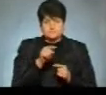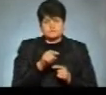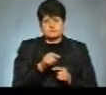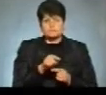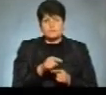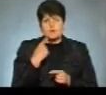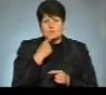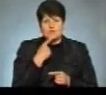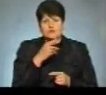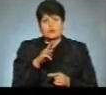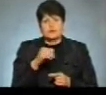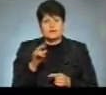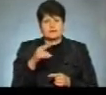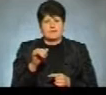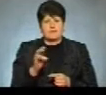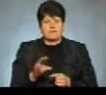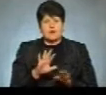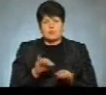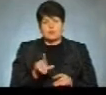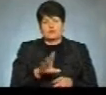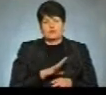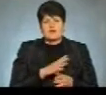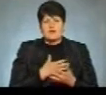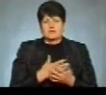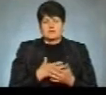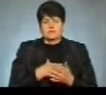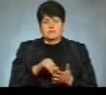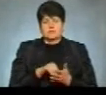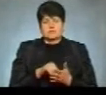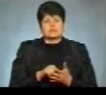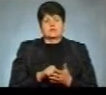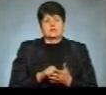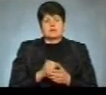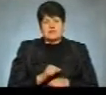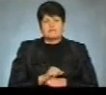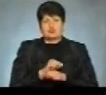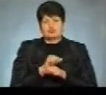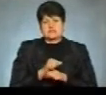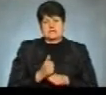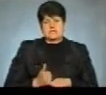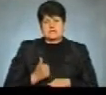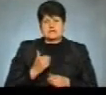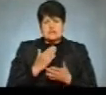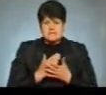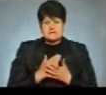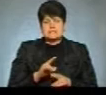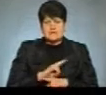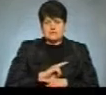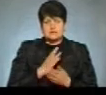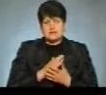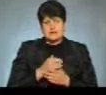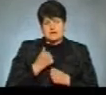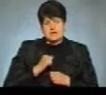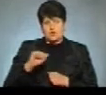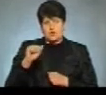на цьому мовному Майдані, а потім був активним учасником Революції Гідності і не загинув, є героєм Небесної Сотні.